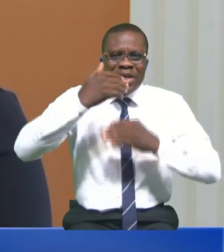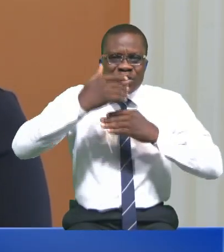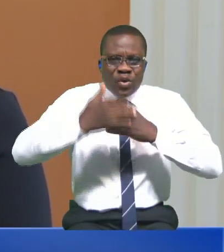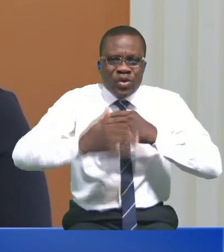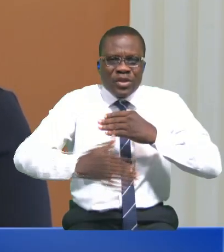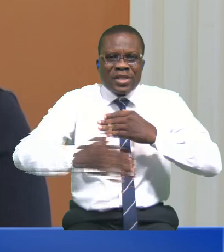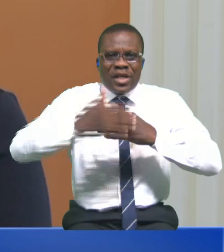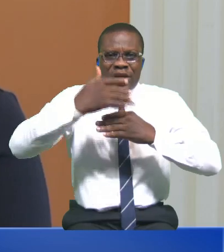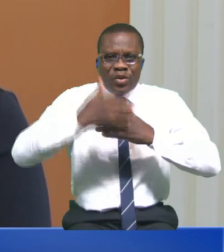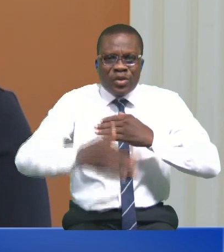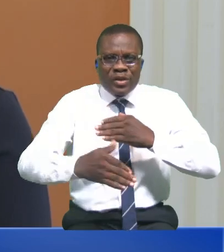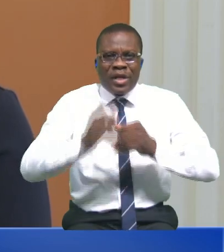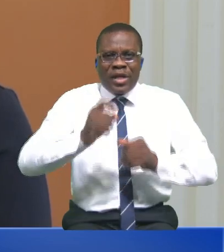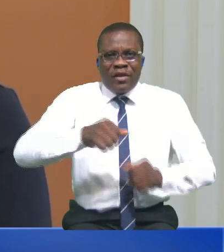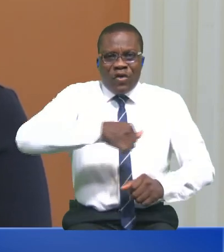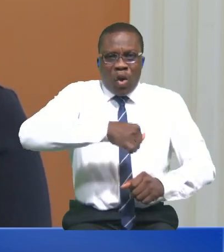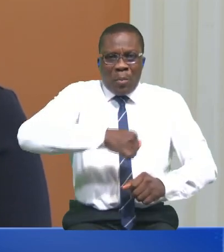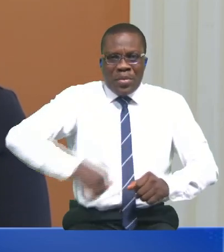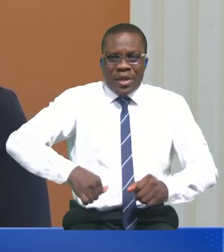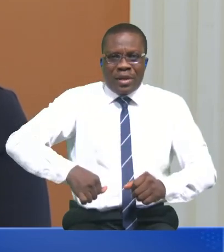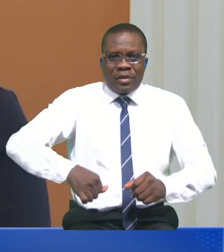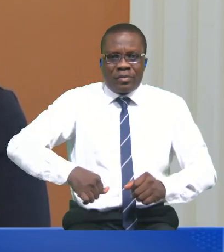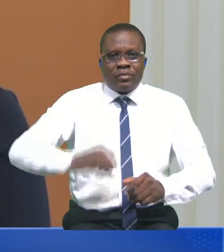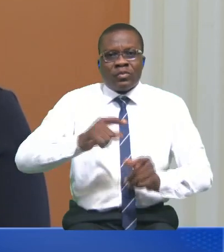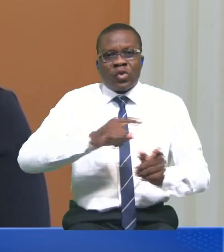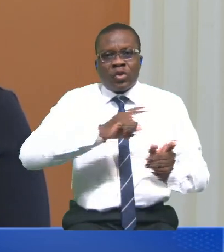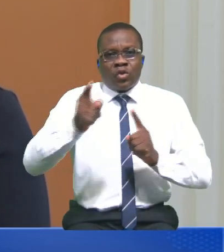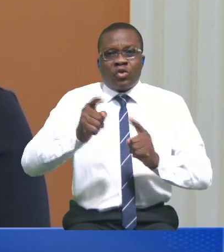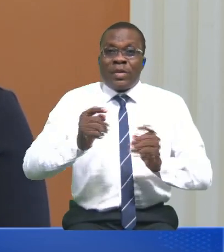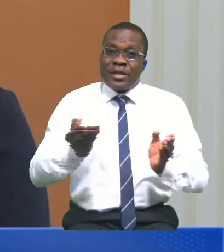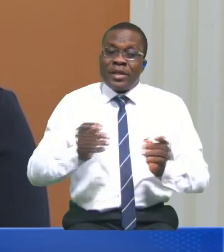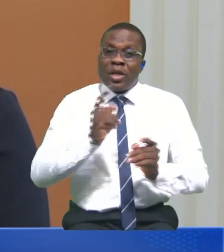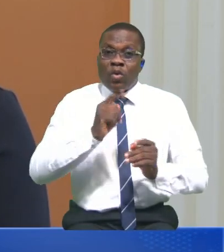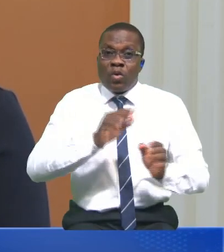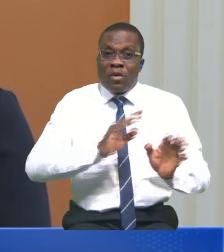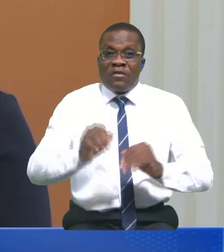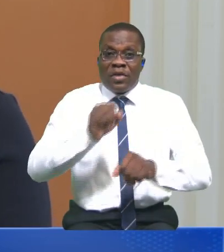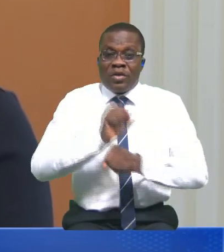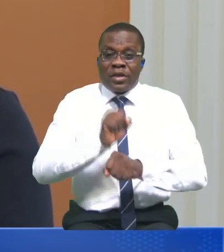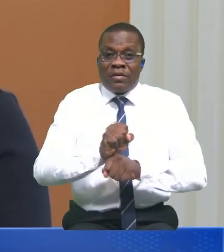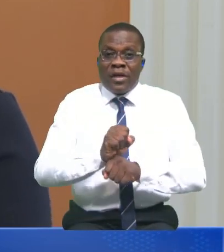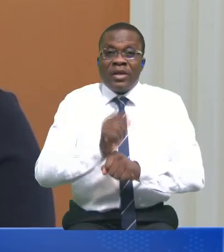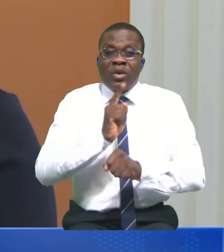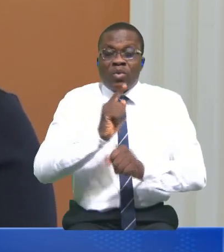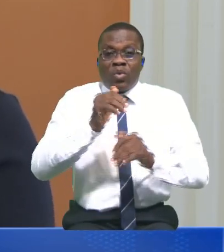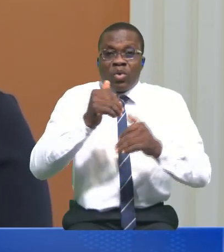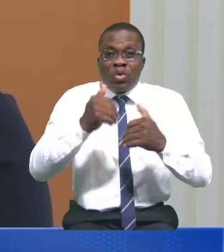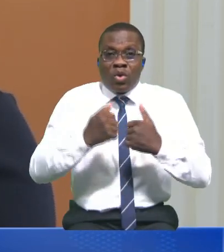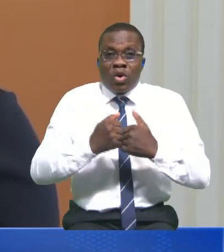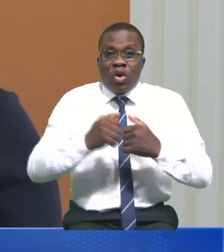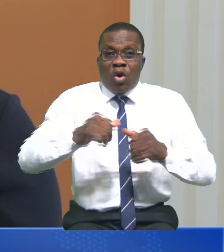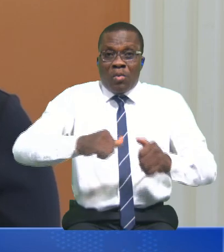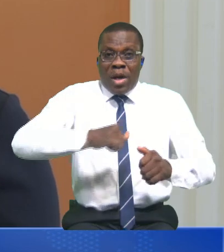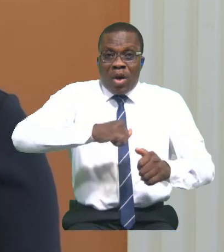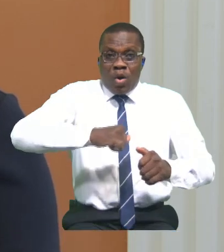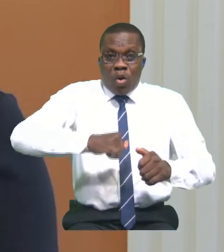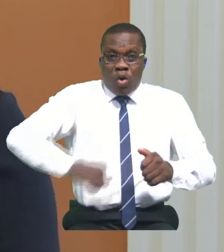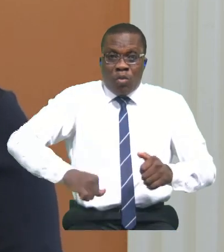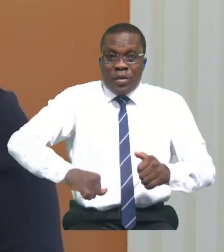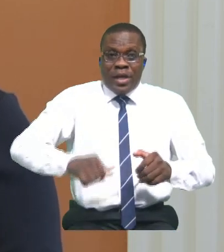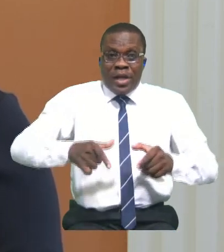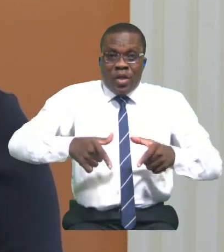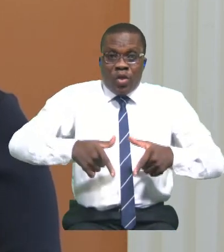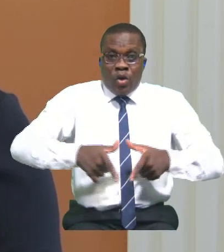fallait opéré d'où je suis passée au bloc o on m'a on m'a opéré de l'eau vert